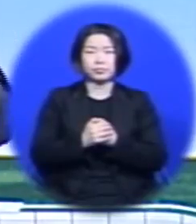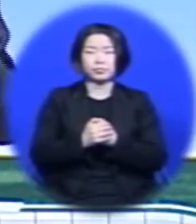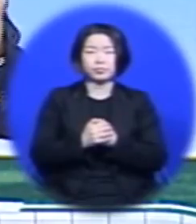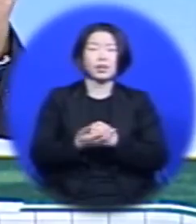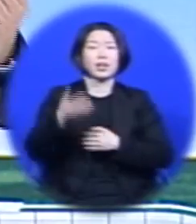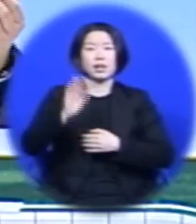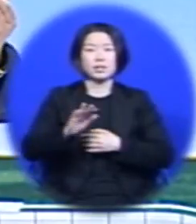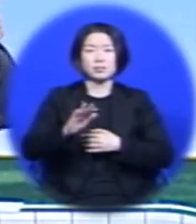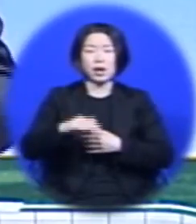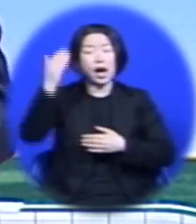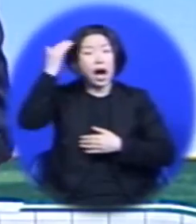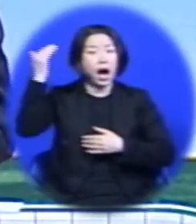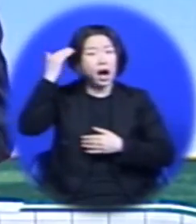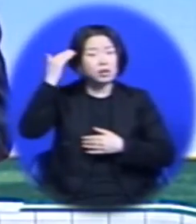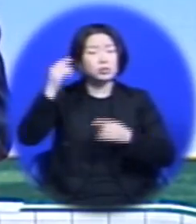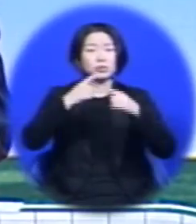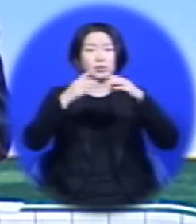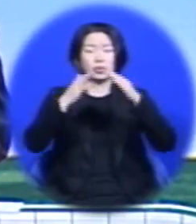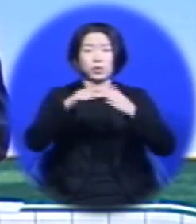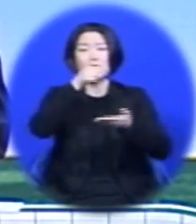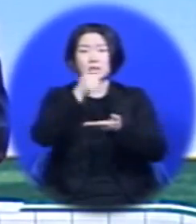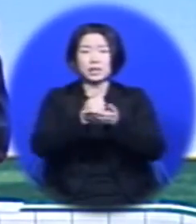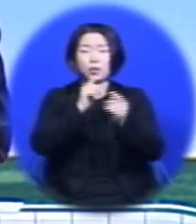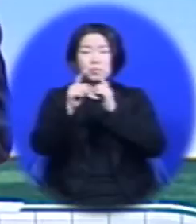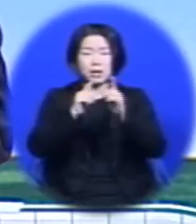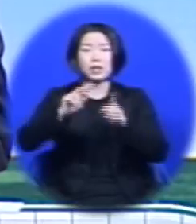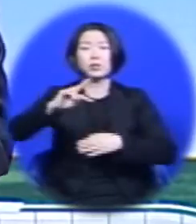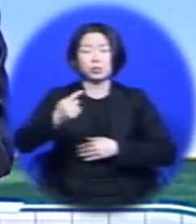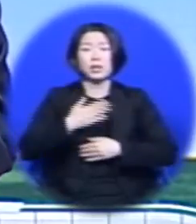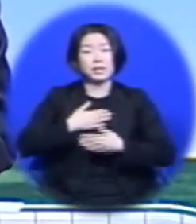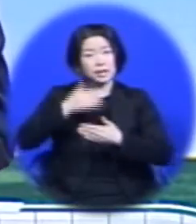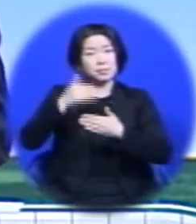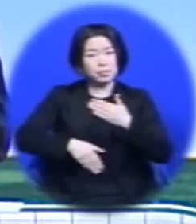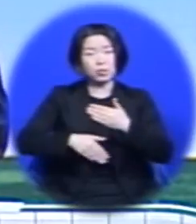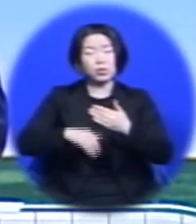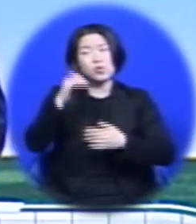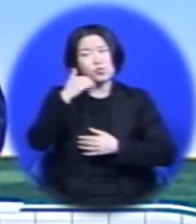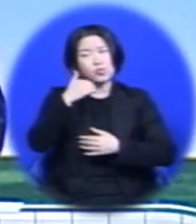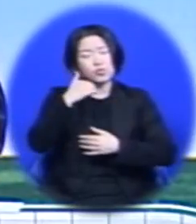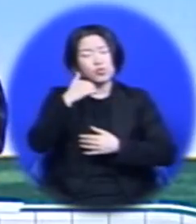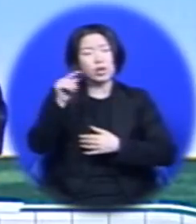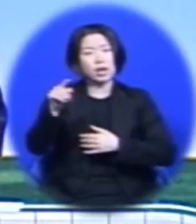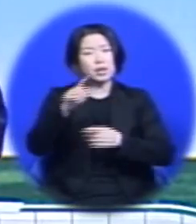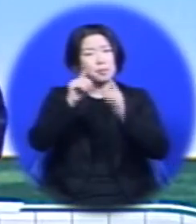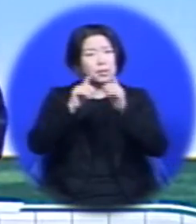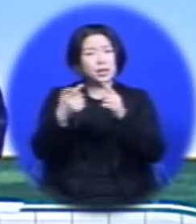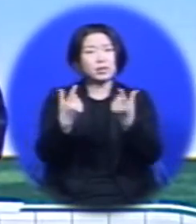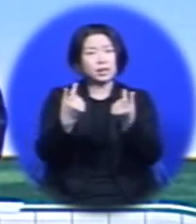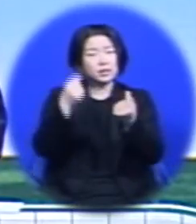그러나 한국교회의 죄라고 말하는 것조차 나는 빠지고 누군가를 지칭하는 것이 그런 느낌이